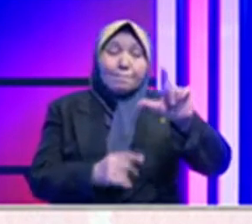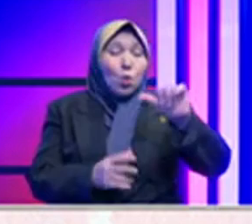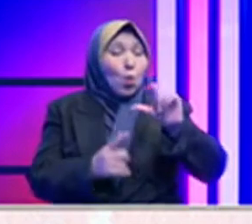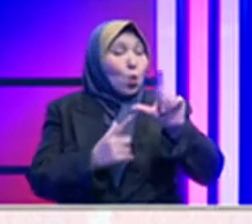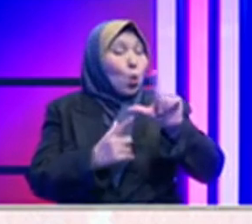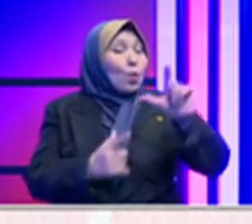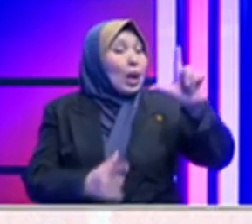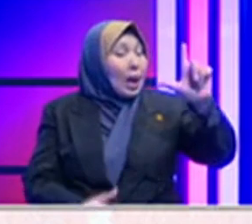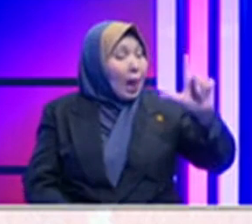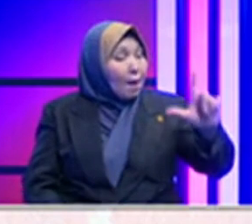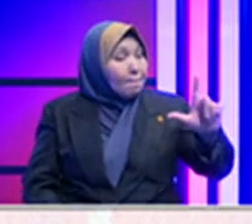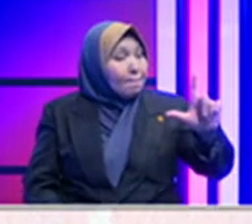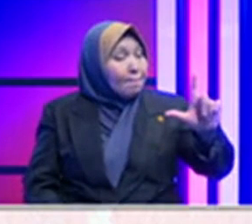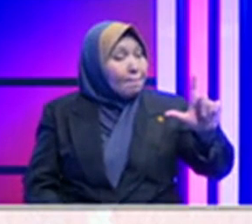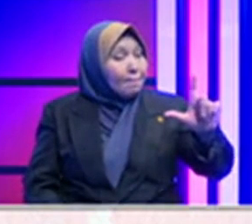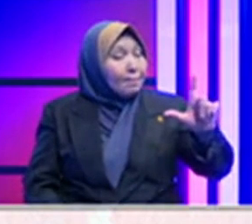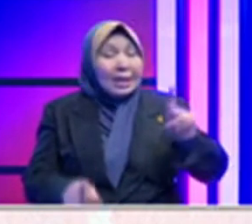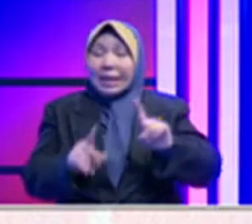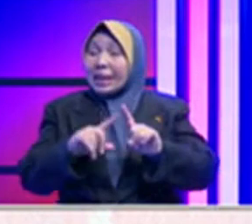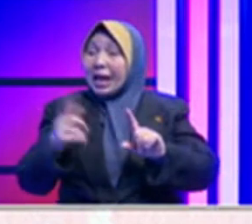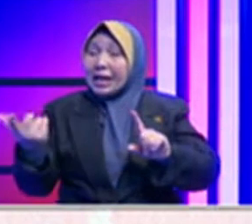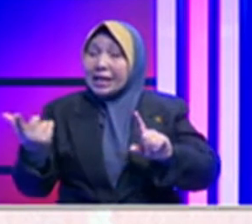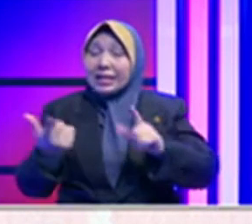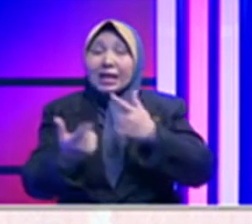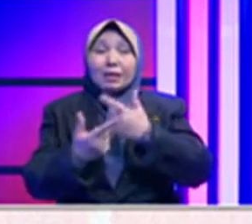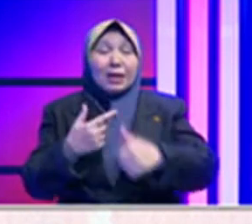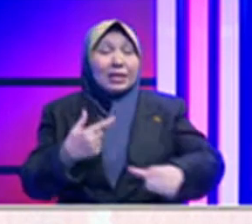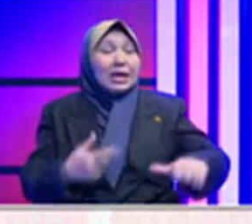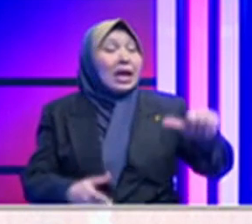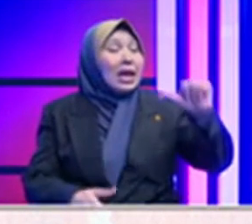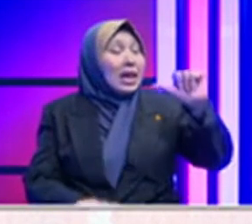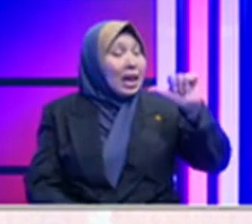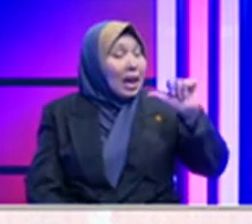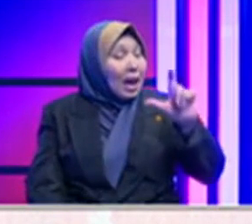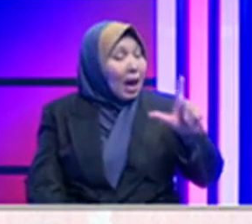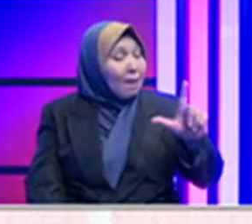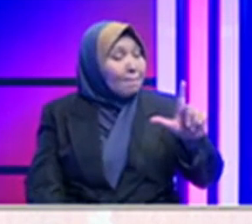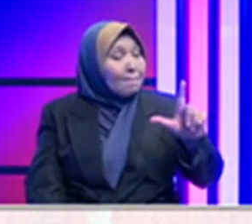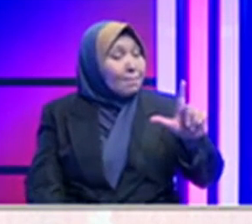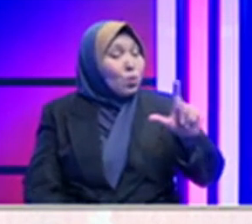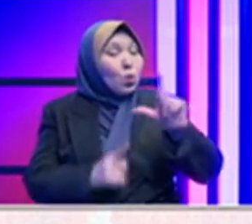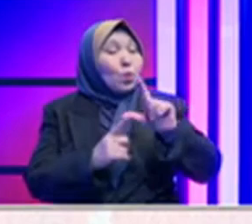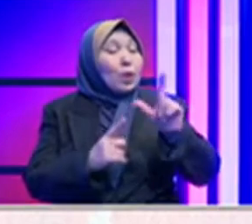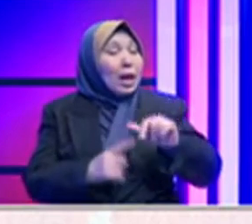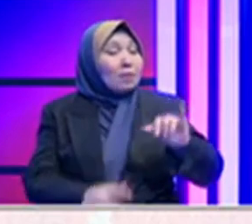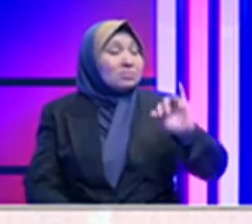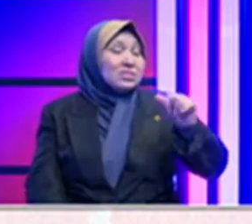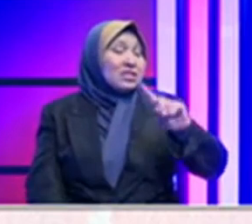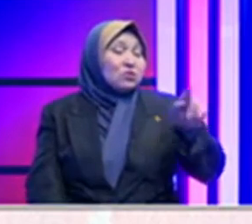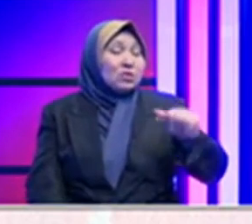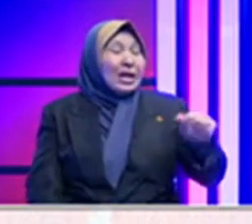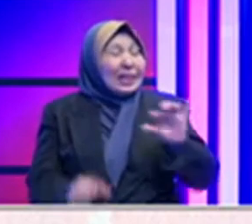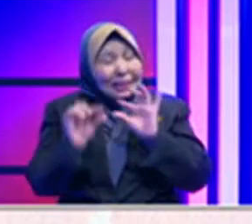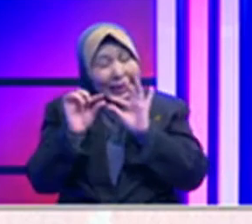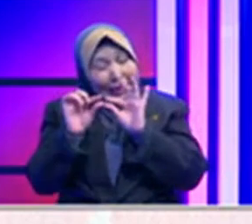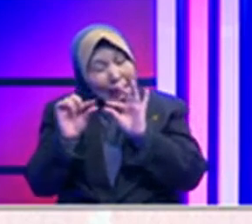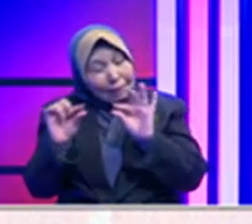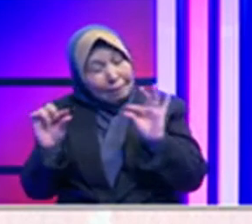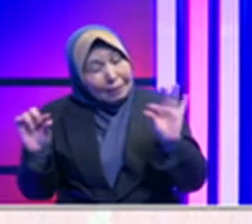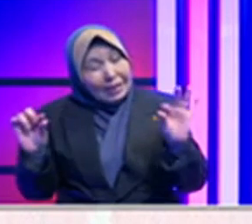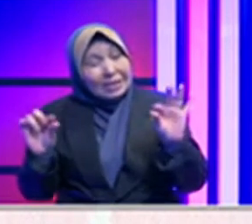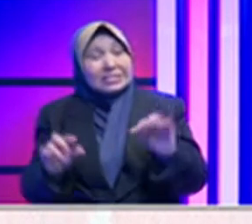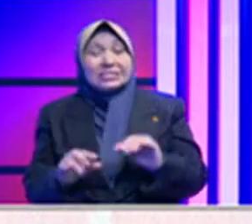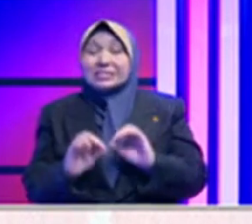huruf lam selain daripada lafdzul jalalah make it ABC dengan nih nipis ataupun Tata pakai